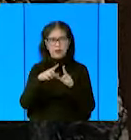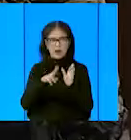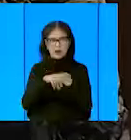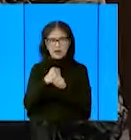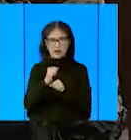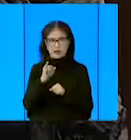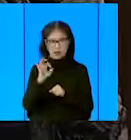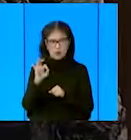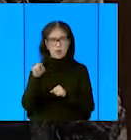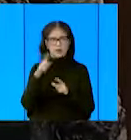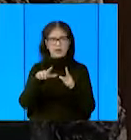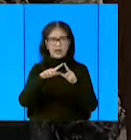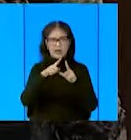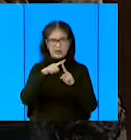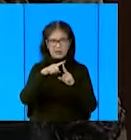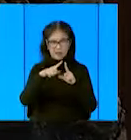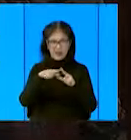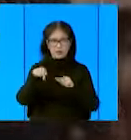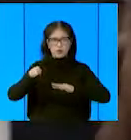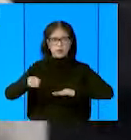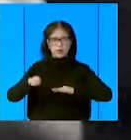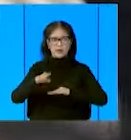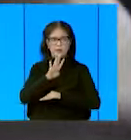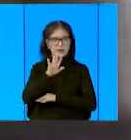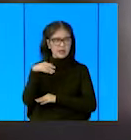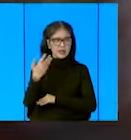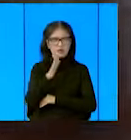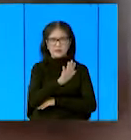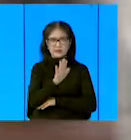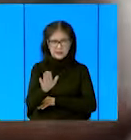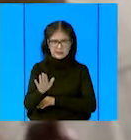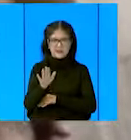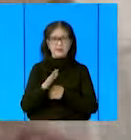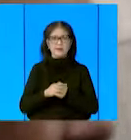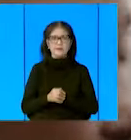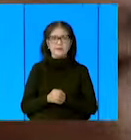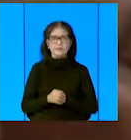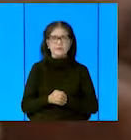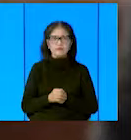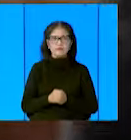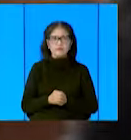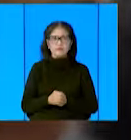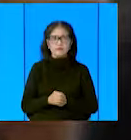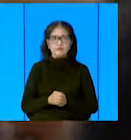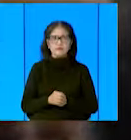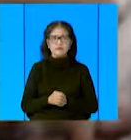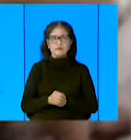divonis masing-masing 4 tahun. Dari Jakarta, Muhammad Zulhilmi, Didi Rudi, iNews